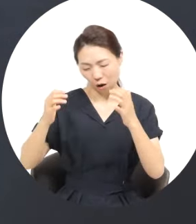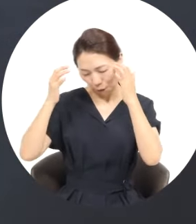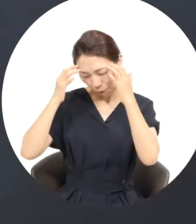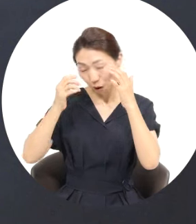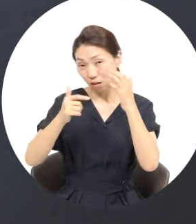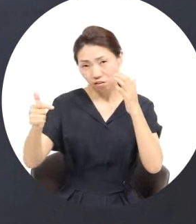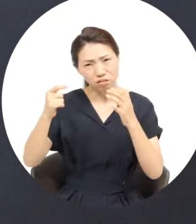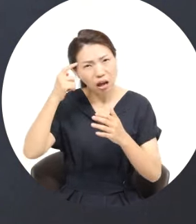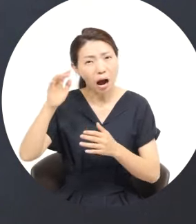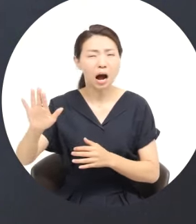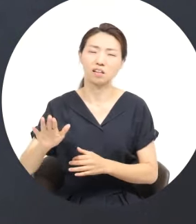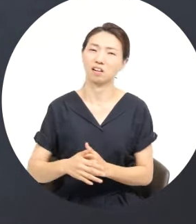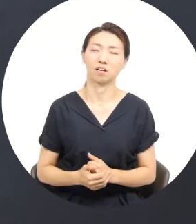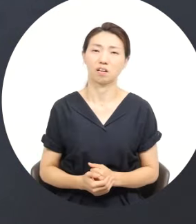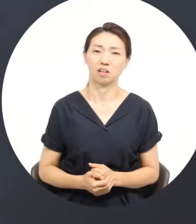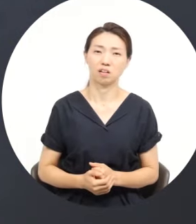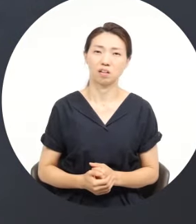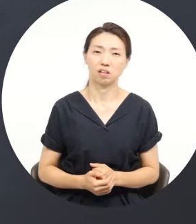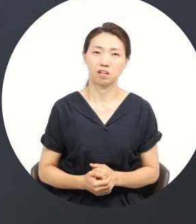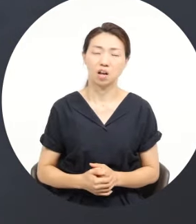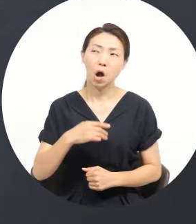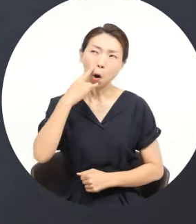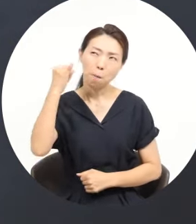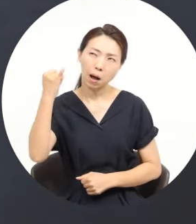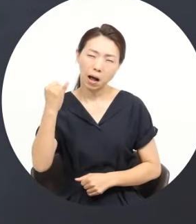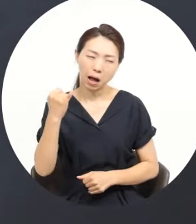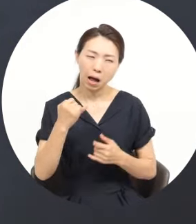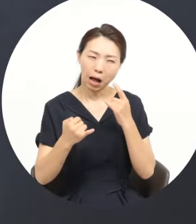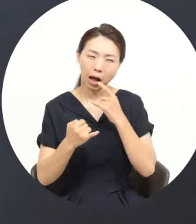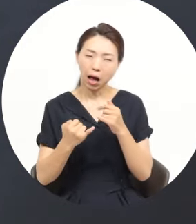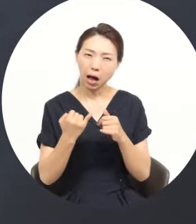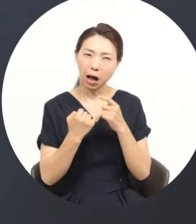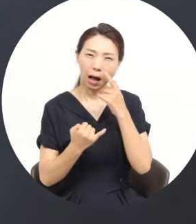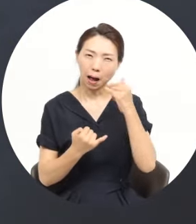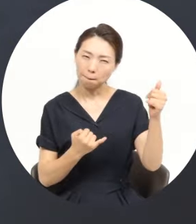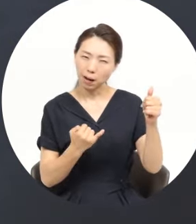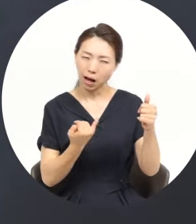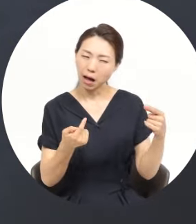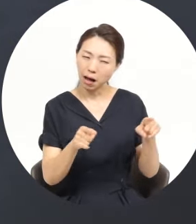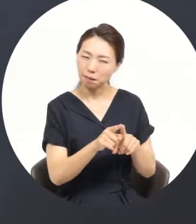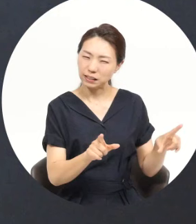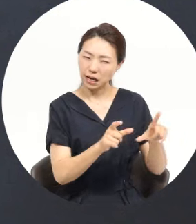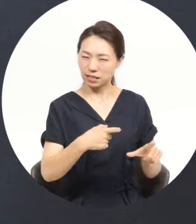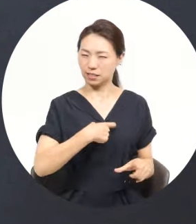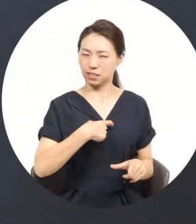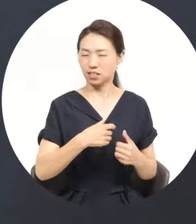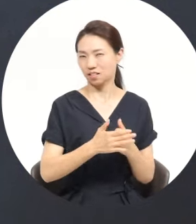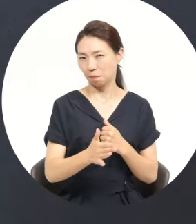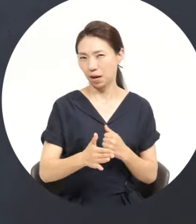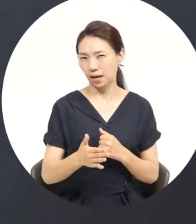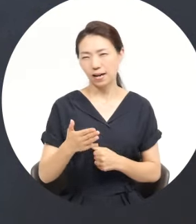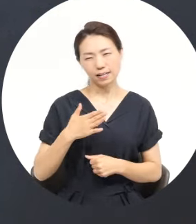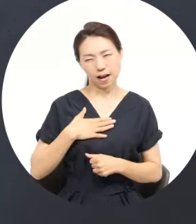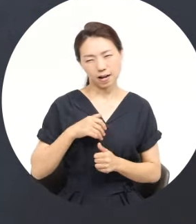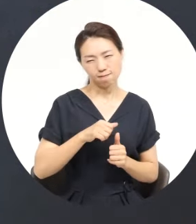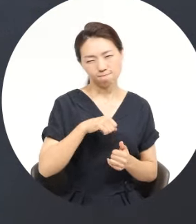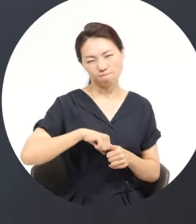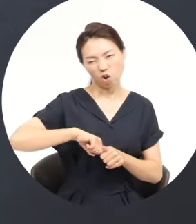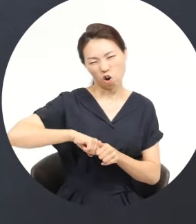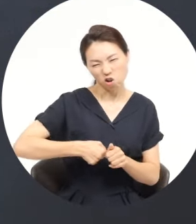합니다. 엄마가 한국에 살기 싫고 아빠하고 같이 살기 싫으니까 내 핑계 대고 여기